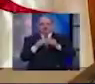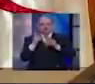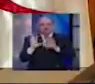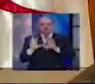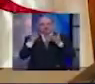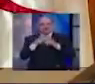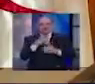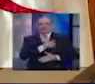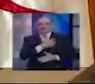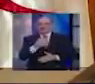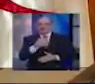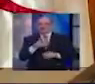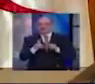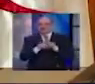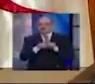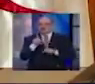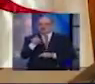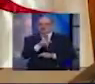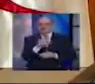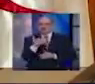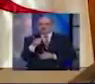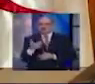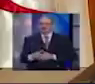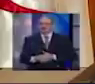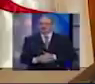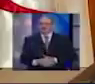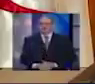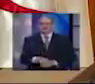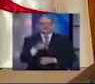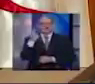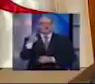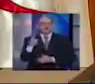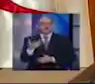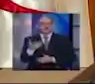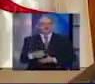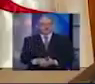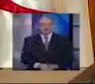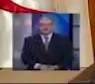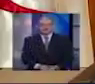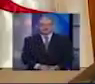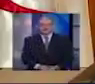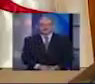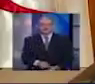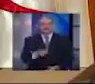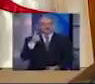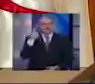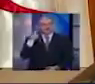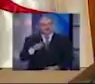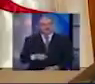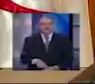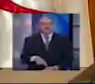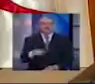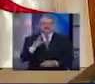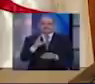manière superficielle, le Parlement n'a jamais été une source de solution en Algérie. La solution pour l'Algérie, c'est d'avoir un gouvernement fort,